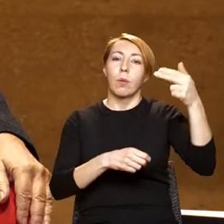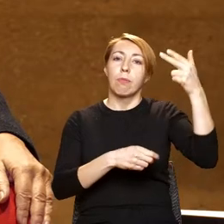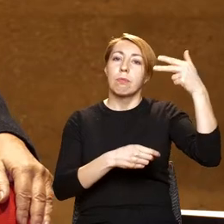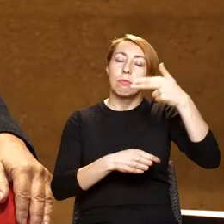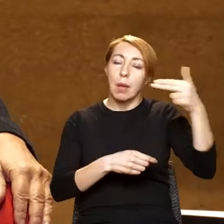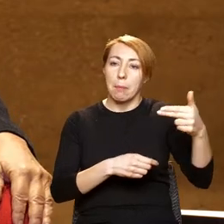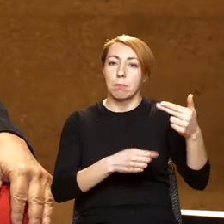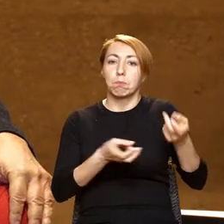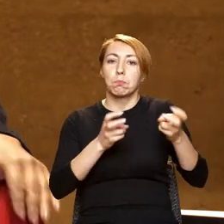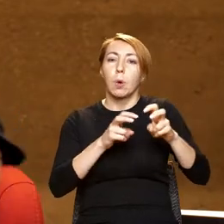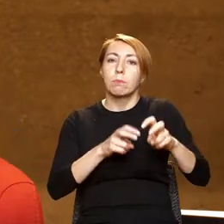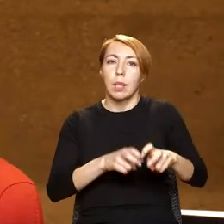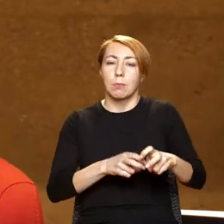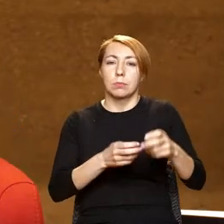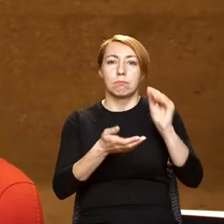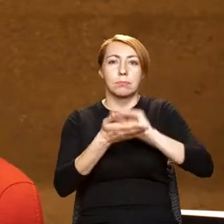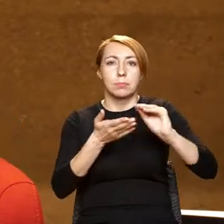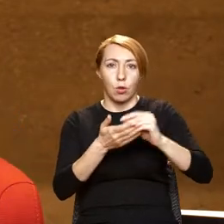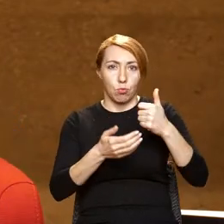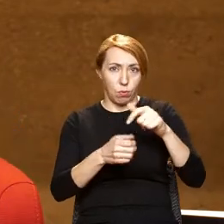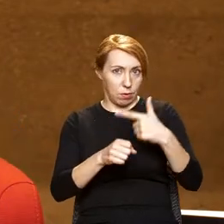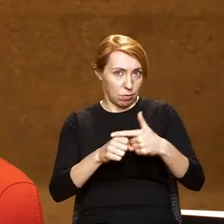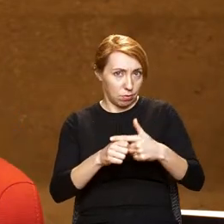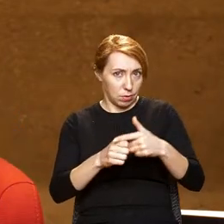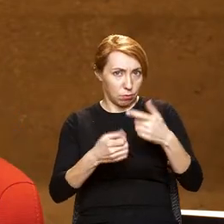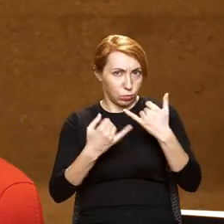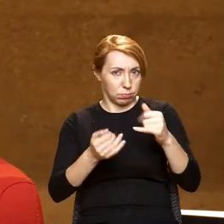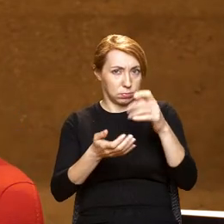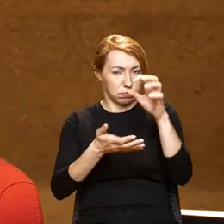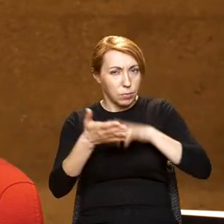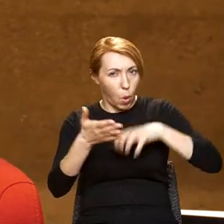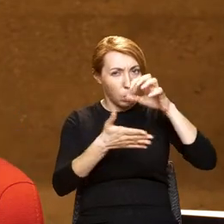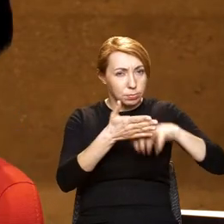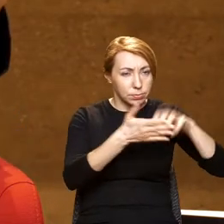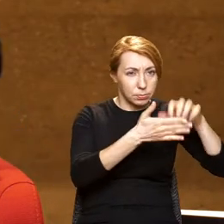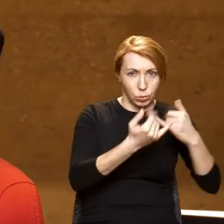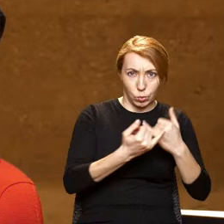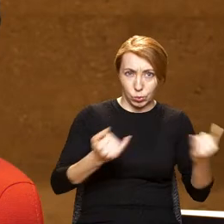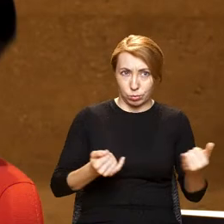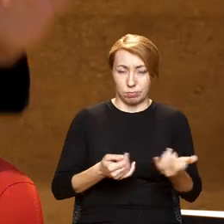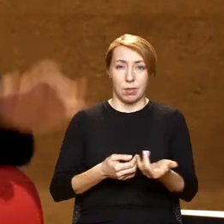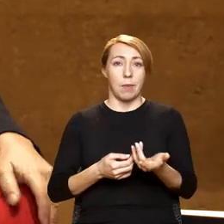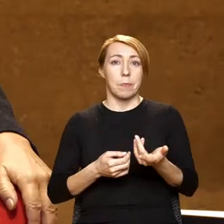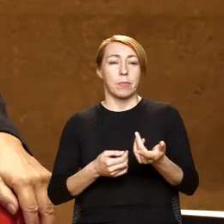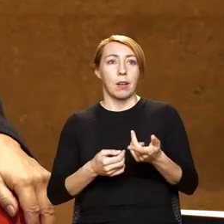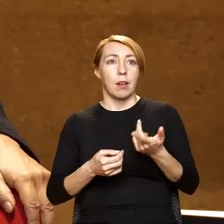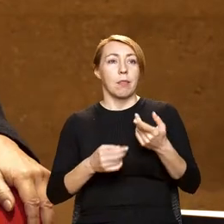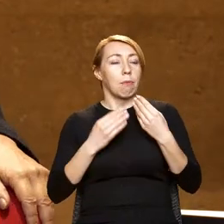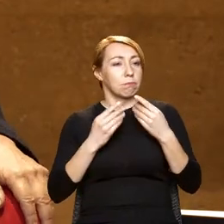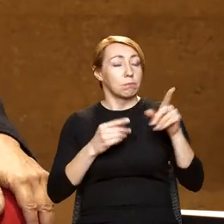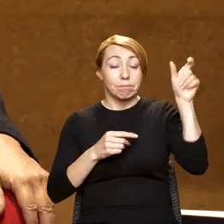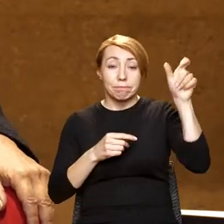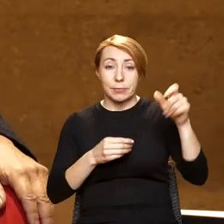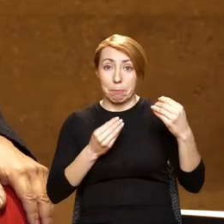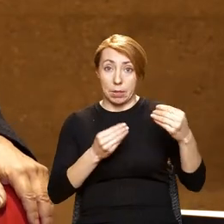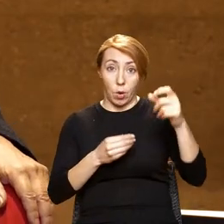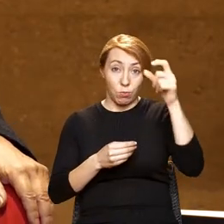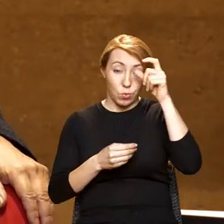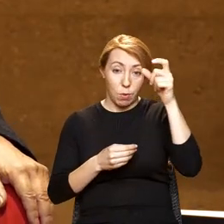To naprawdę nie jest mało. Myślę, że oczywiście wielki człowiek, zaraz do tego